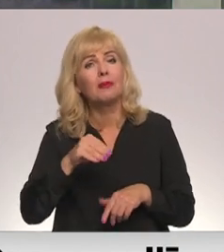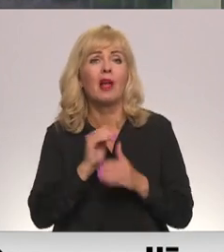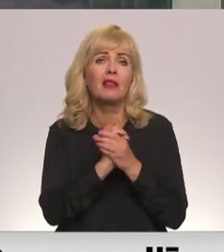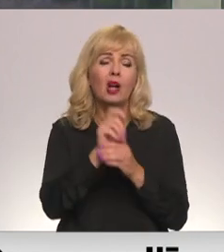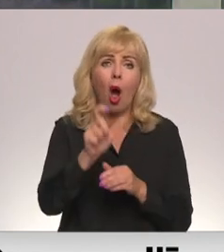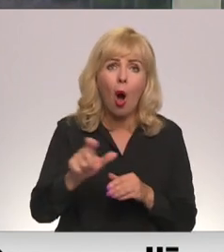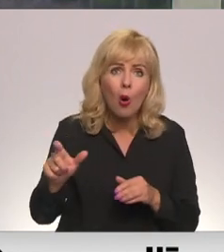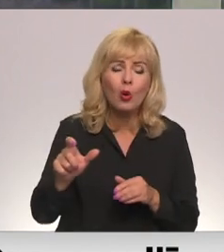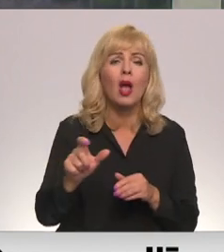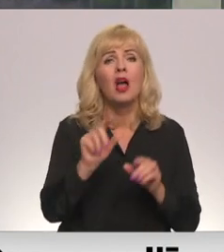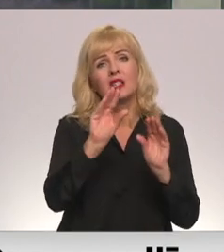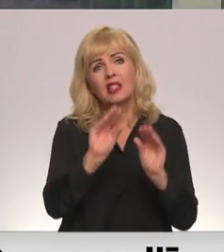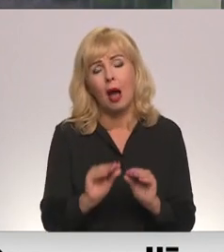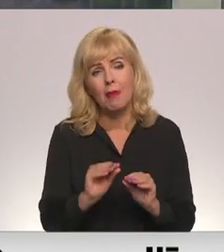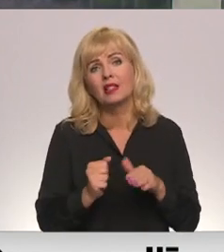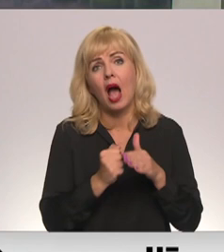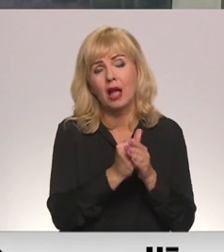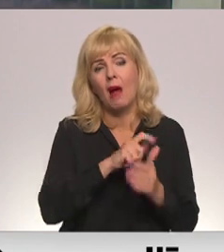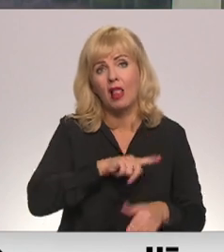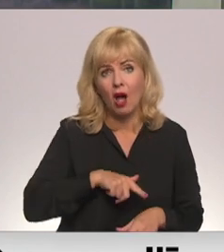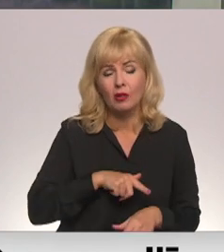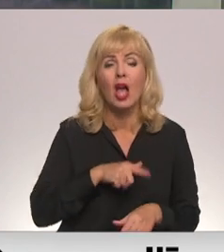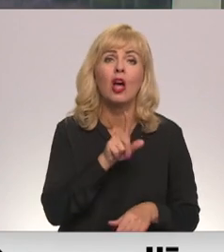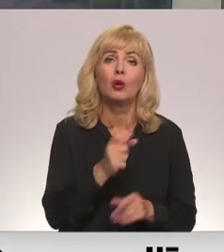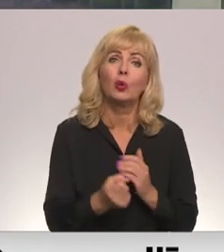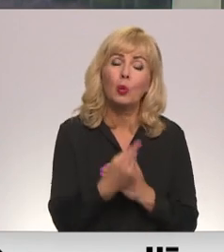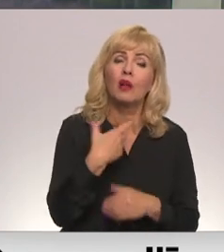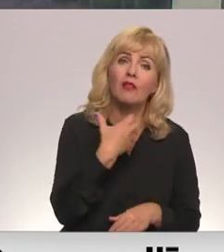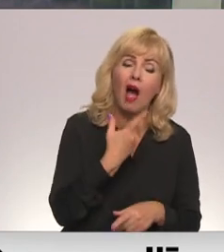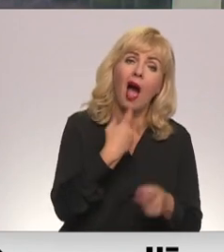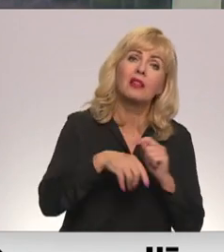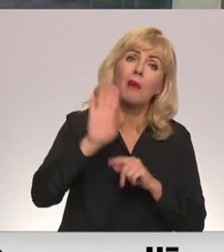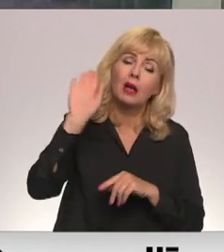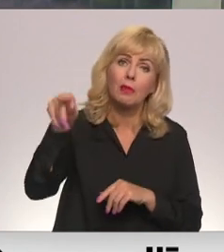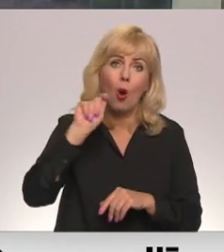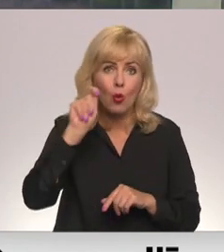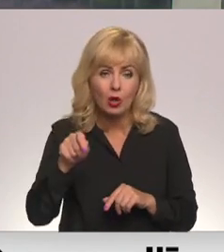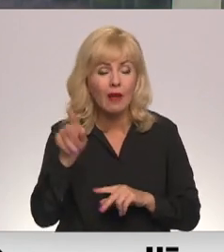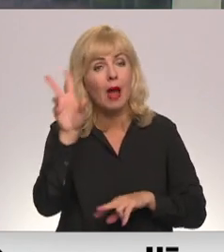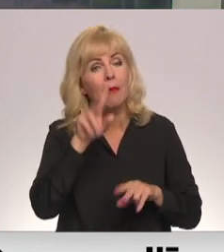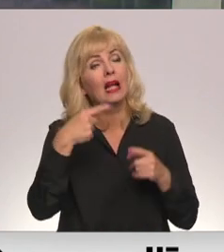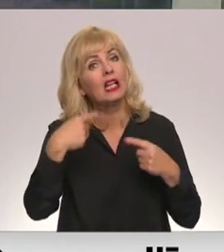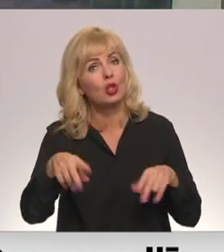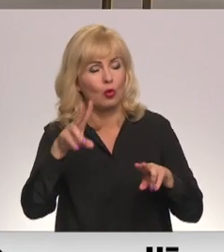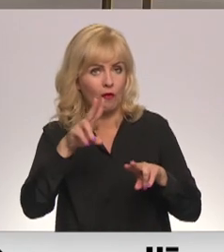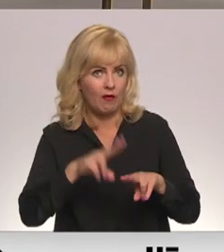tas, ka izsīkst atbalsts Latvijā, tāpēc rodas vajadzība vai nu braukt atpakaļ uz Ukrainu vai meklēt patvērumu citvietu.